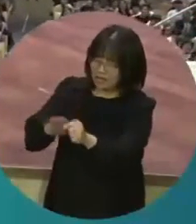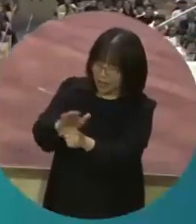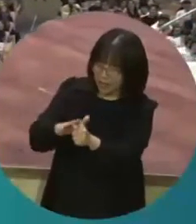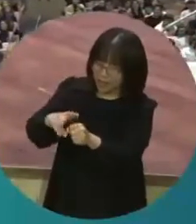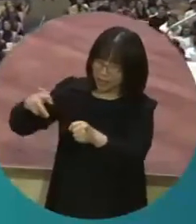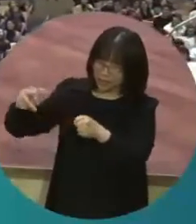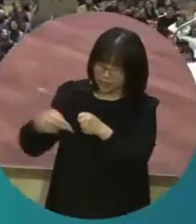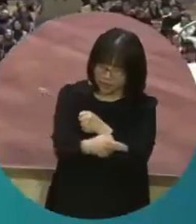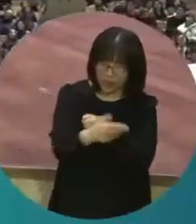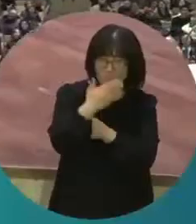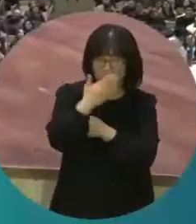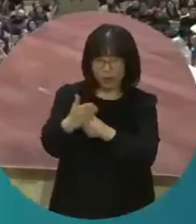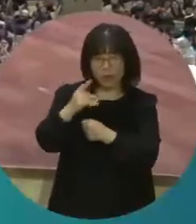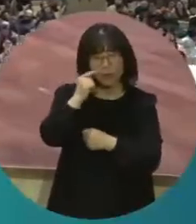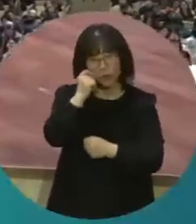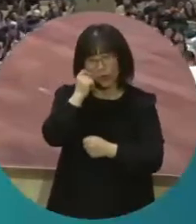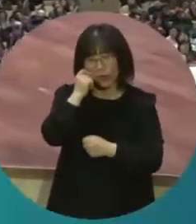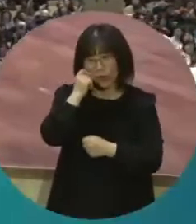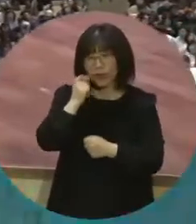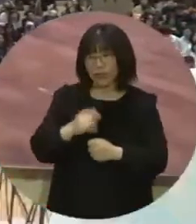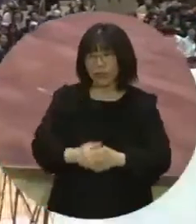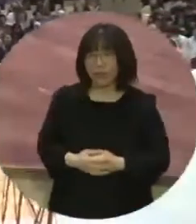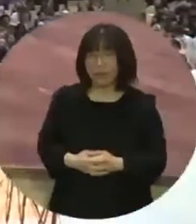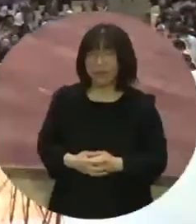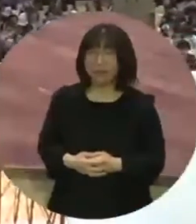없으리라. 끊을 수 없어요.